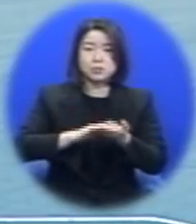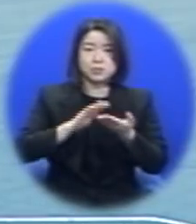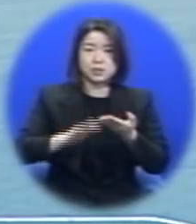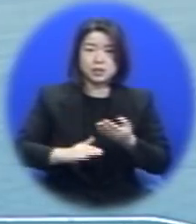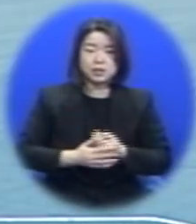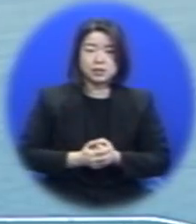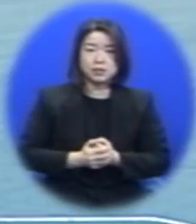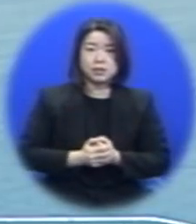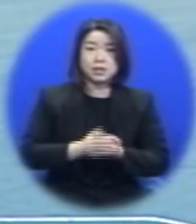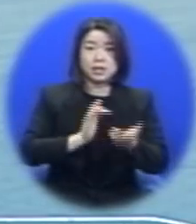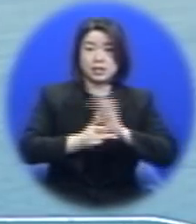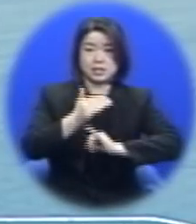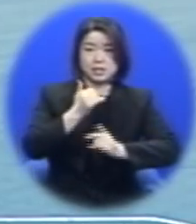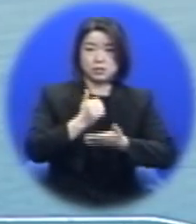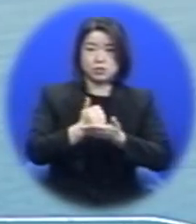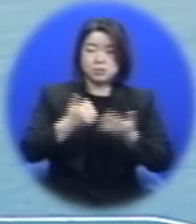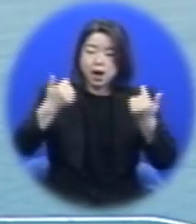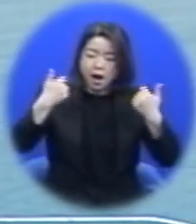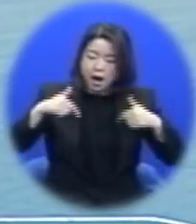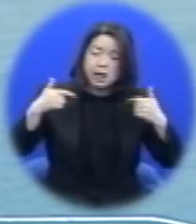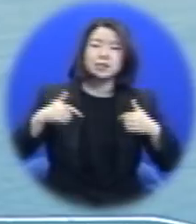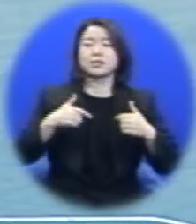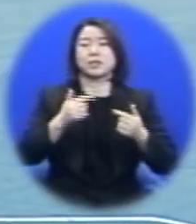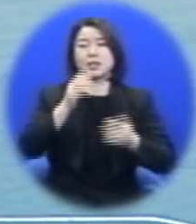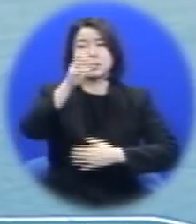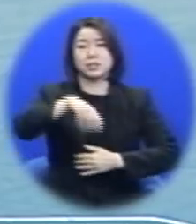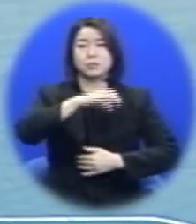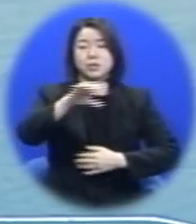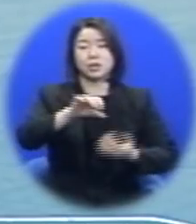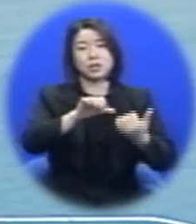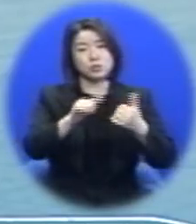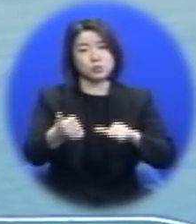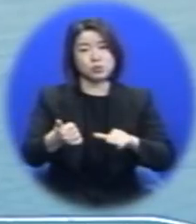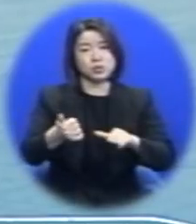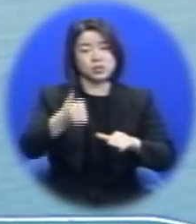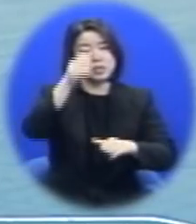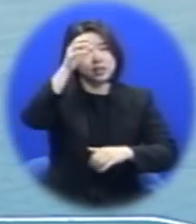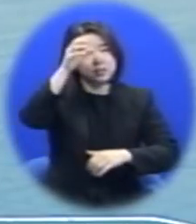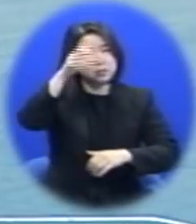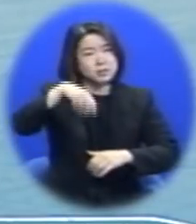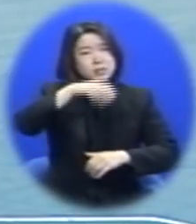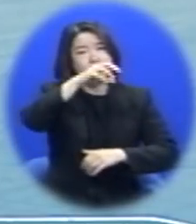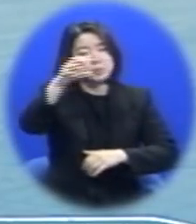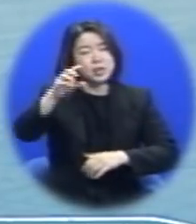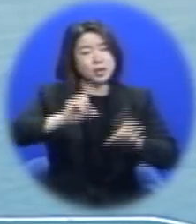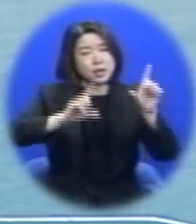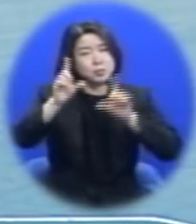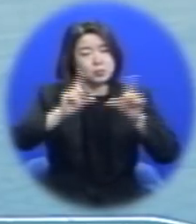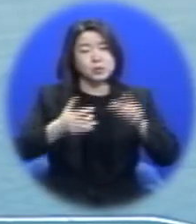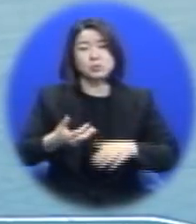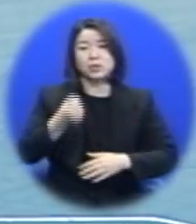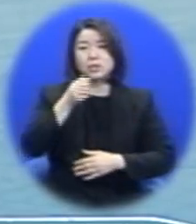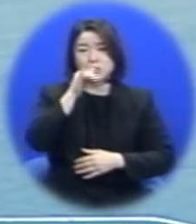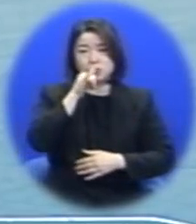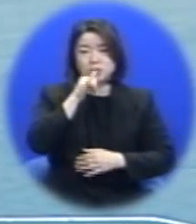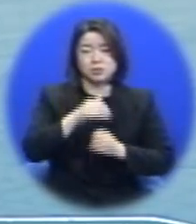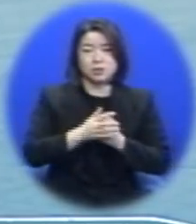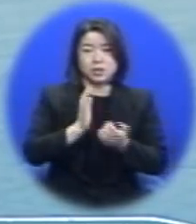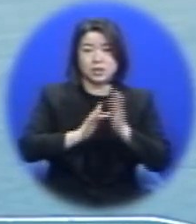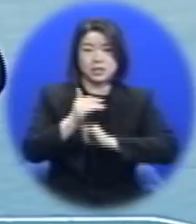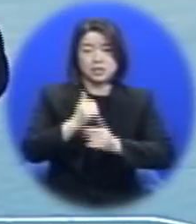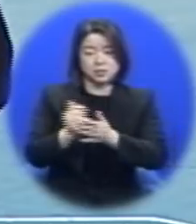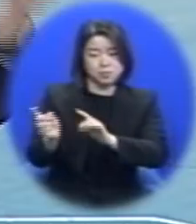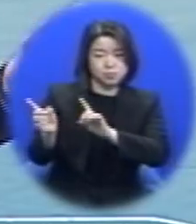예수님 언제나 십자가에 죽으신 예수님의 이미지를 가지고 계십니다. 예수님이 부활하시고 난